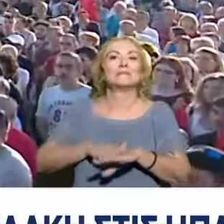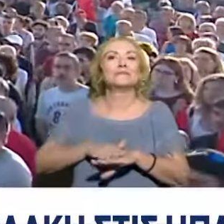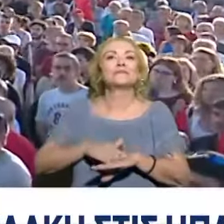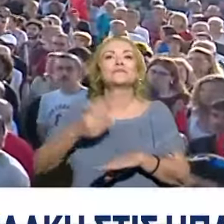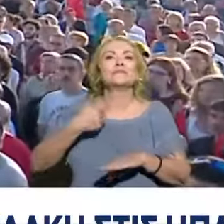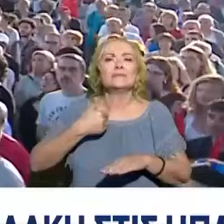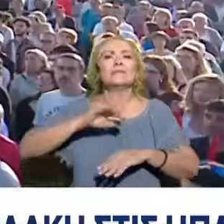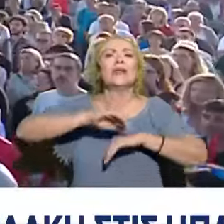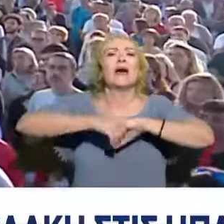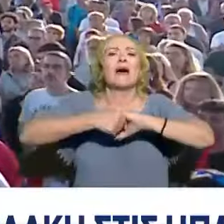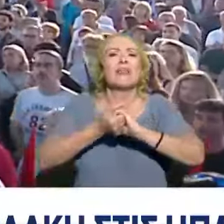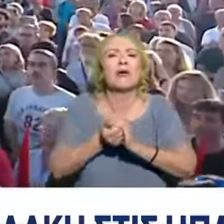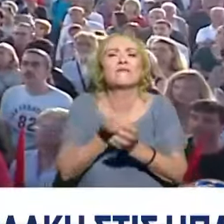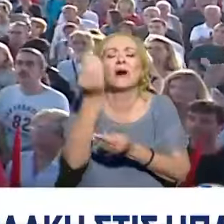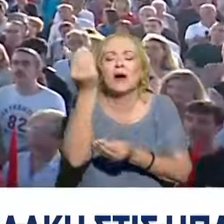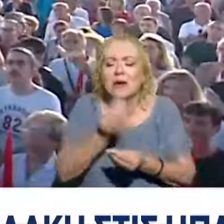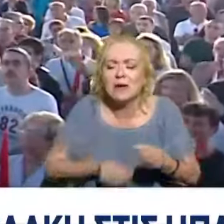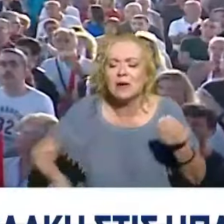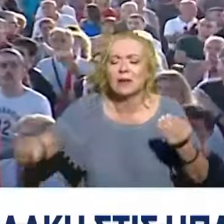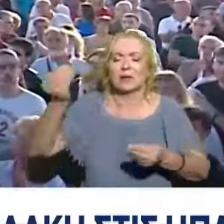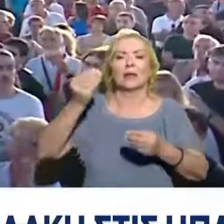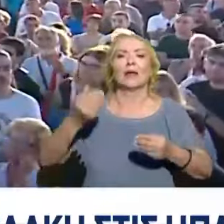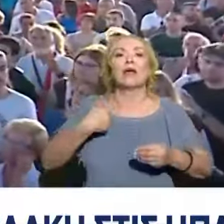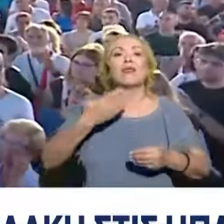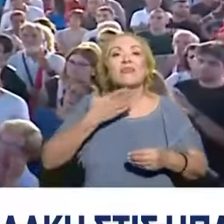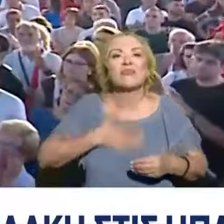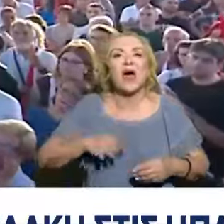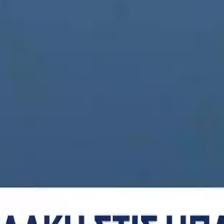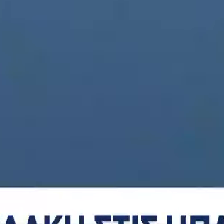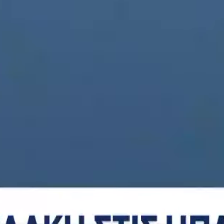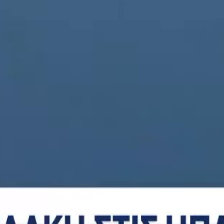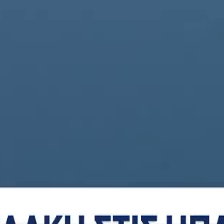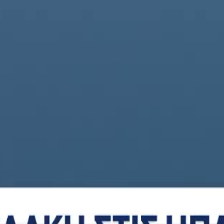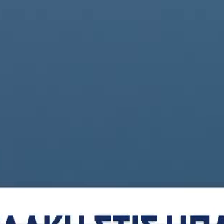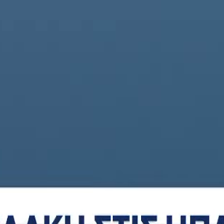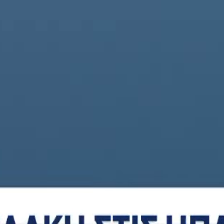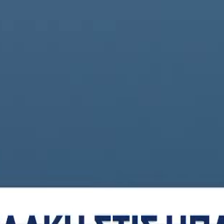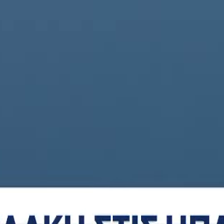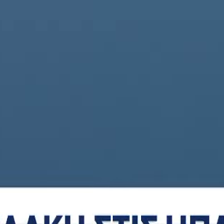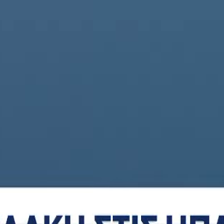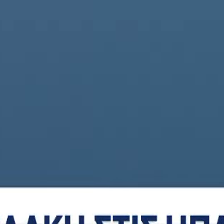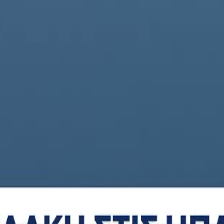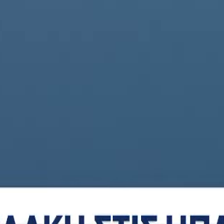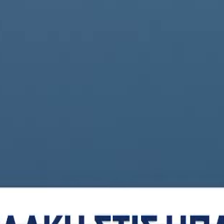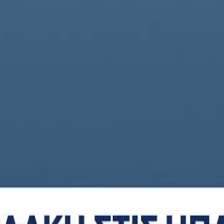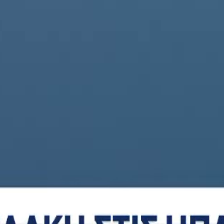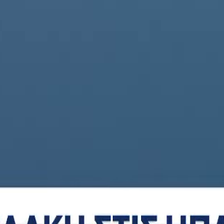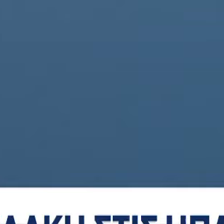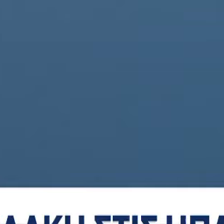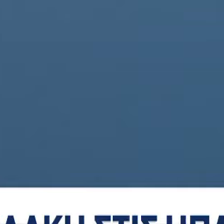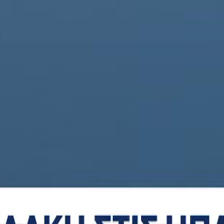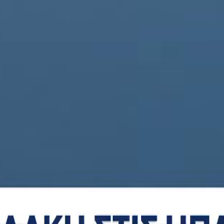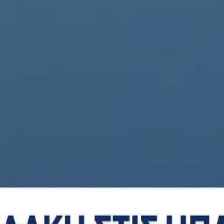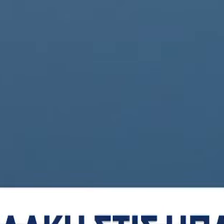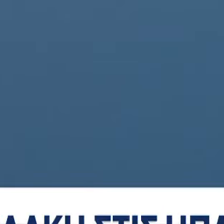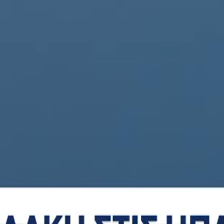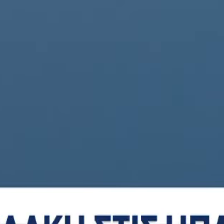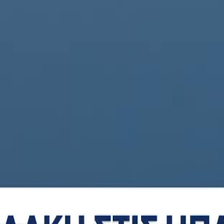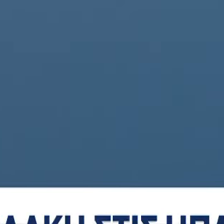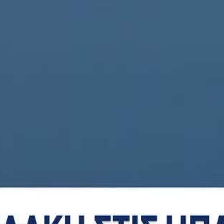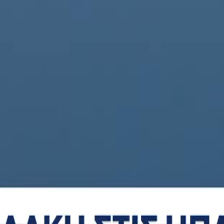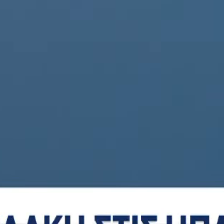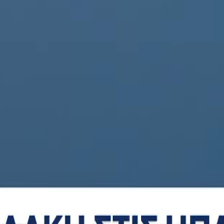εταιρεία η οποία έχει ίδια διεύθυνση με τη διεύθυνση Κασελάκη στο Μαϊάμι και την ίδια ώρα δεν εμφανίζεται μεταξύ των εταιριών τις οποίες εμφάνισε